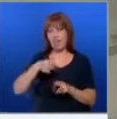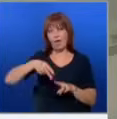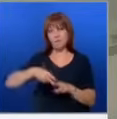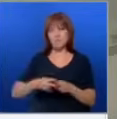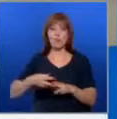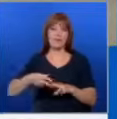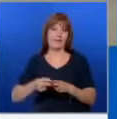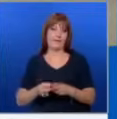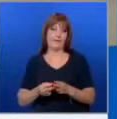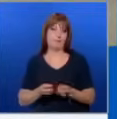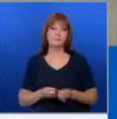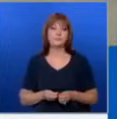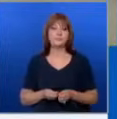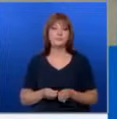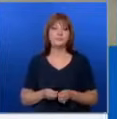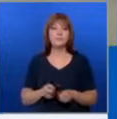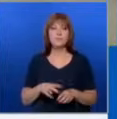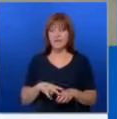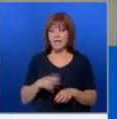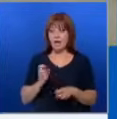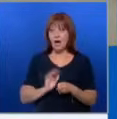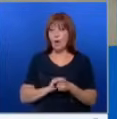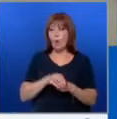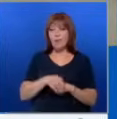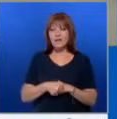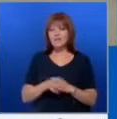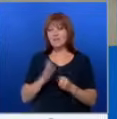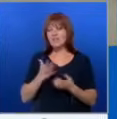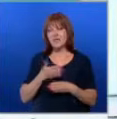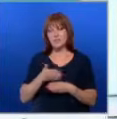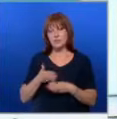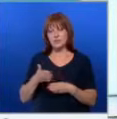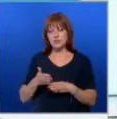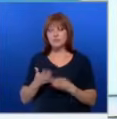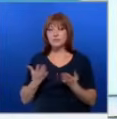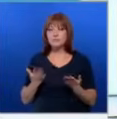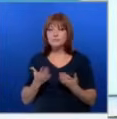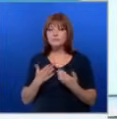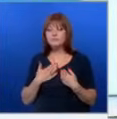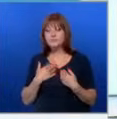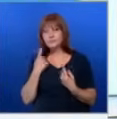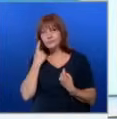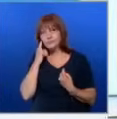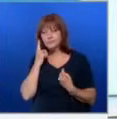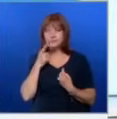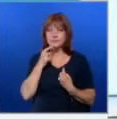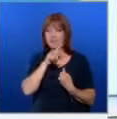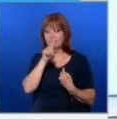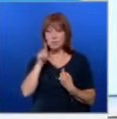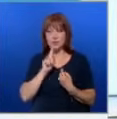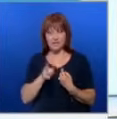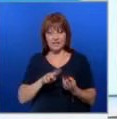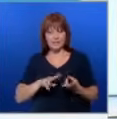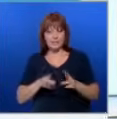монтирана. Да, сигурно оправданието е в някакви процедури, но и казуси, които всъщност повдигат въпроса, трябва ли да се